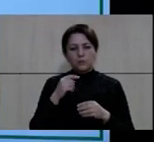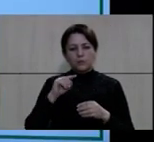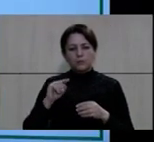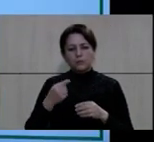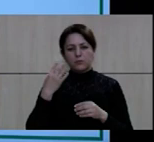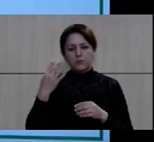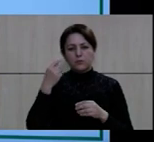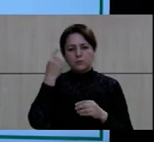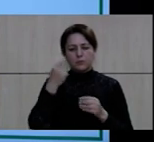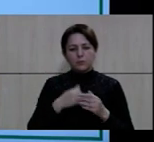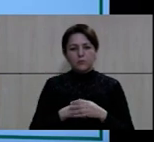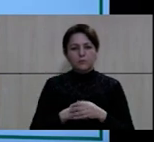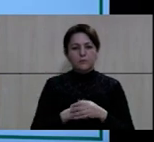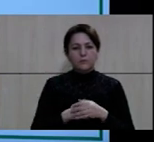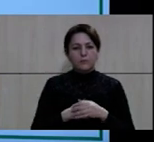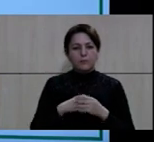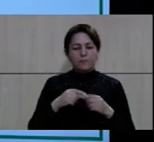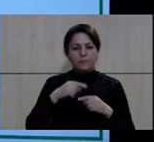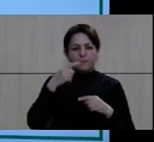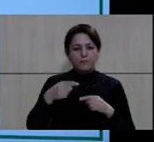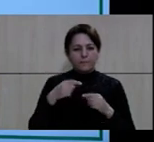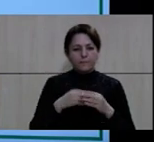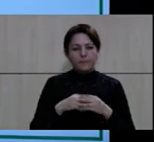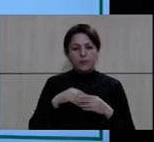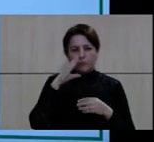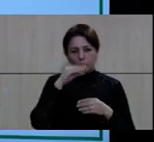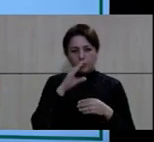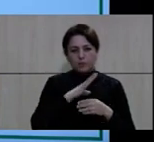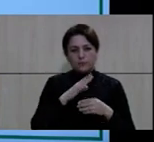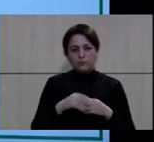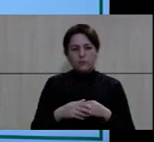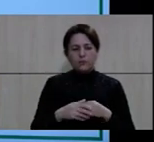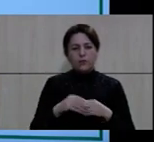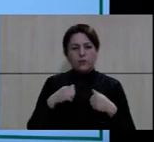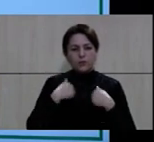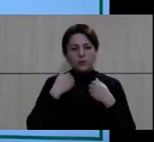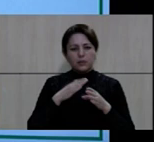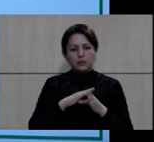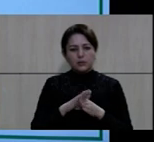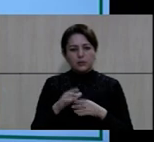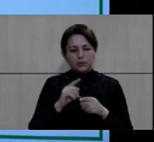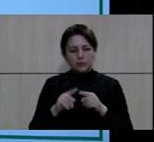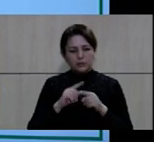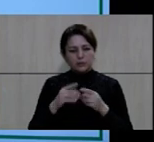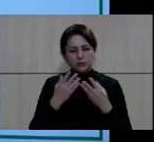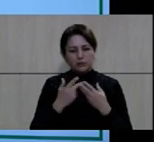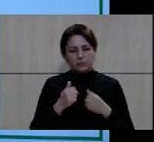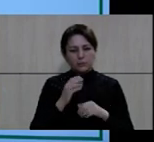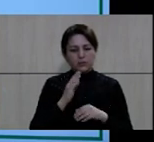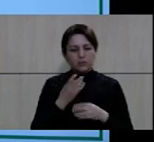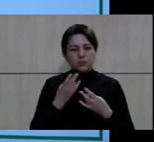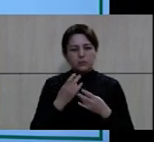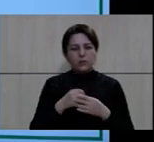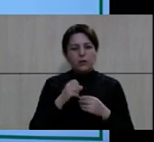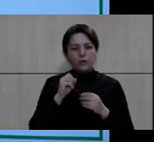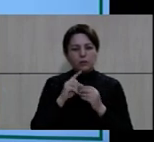1/4 dan 1 ekan. Keyingisi. Ulguryapsizmi? Harakat qiling tezroq hisoblashga. 11